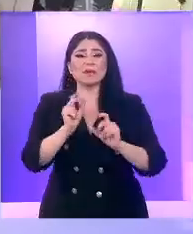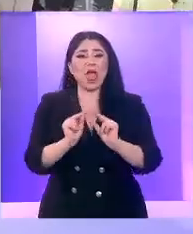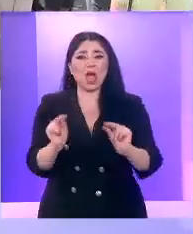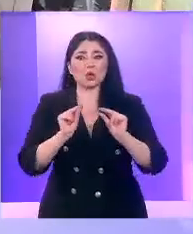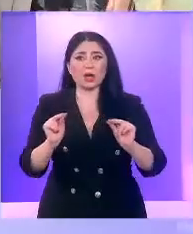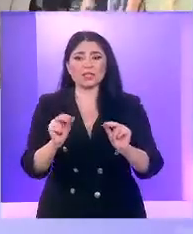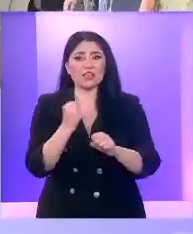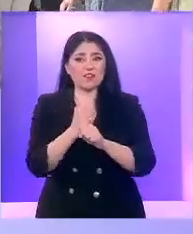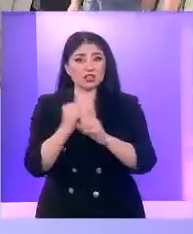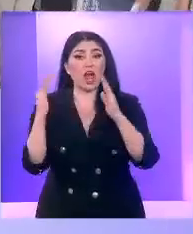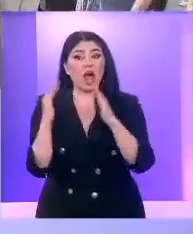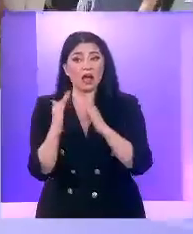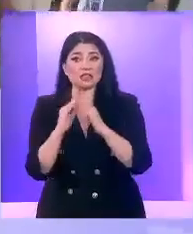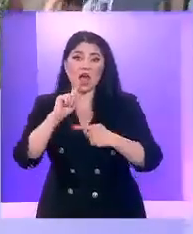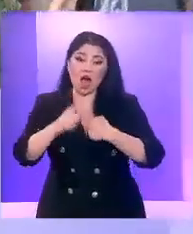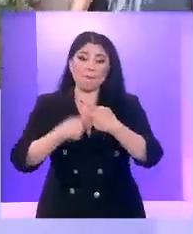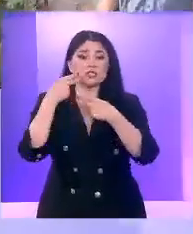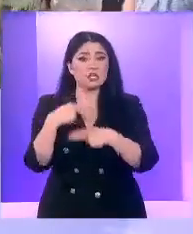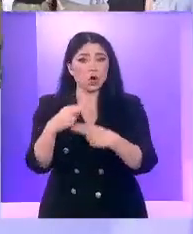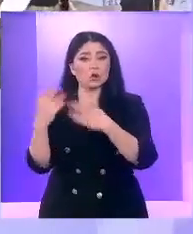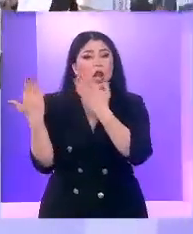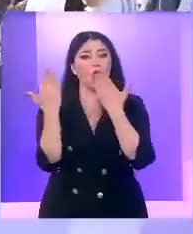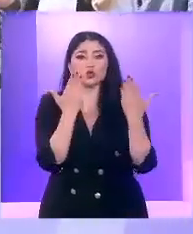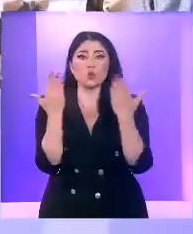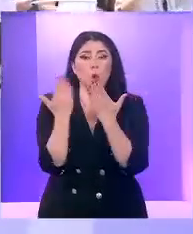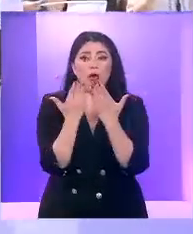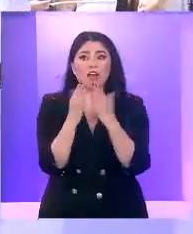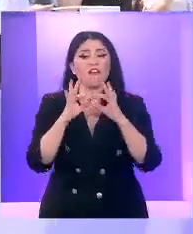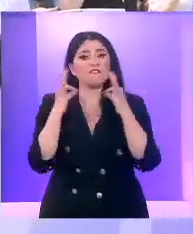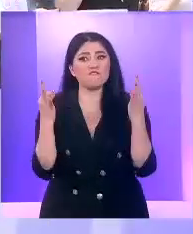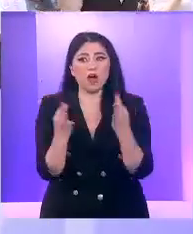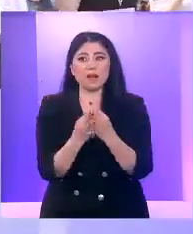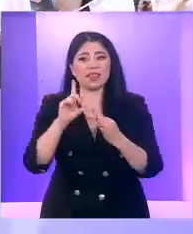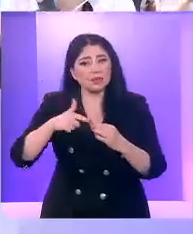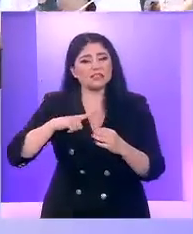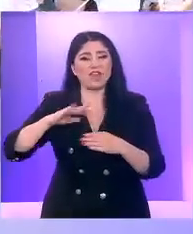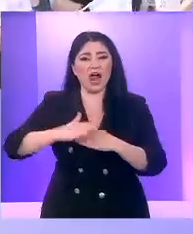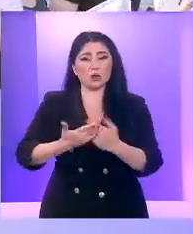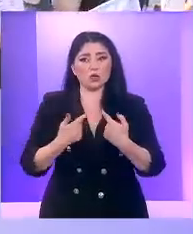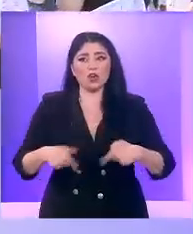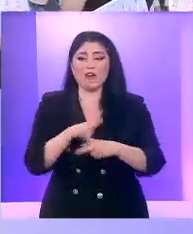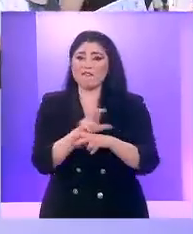se face acasă, apoi se continuă în școală. Familia trebuie să fie alături de noi.